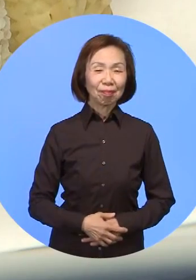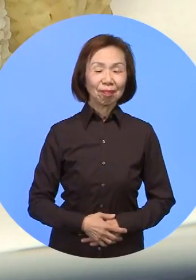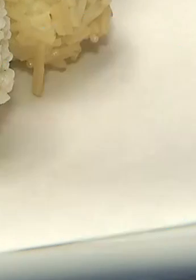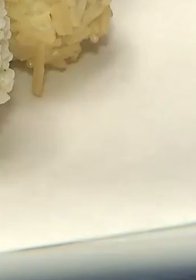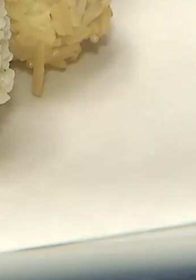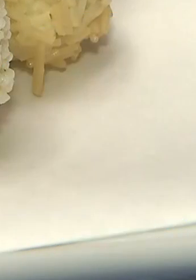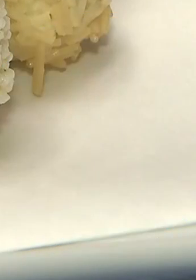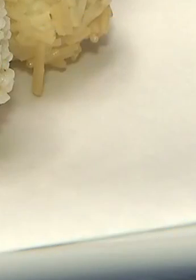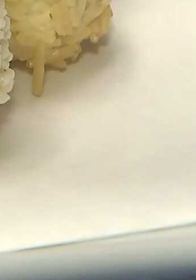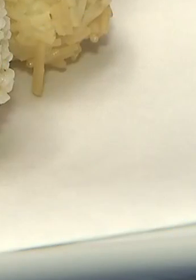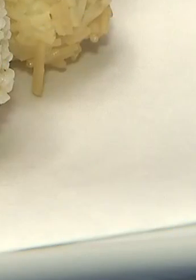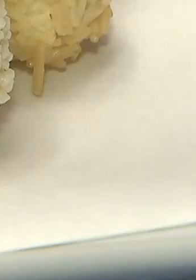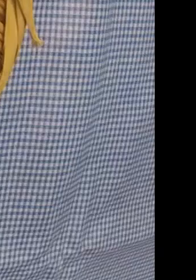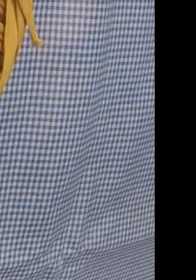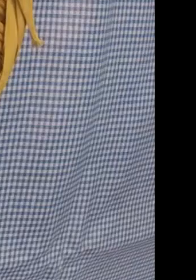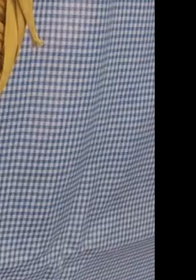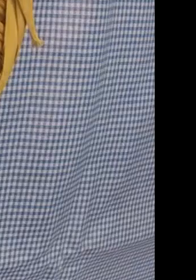う。